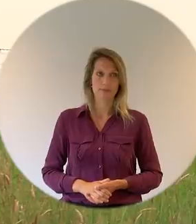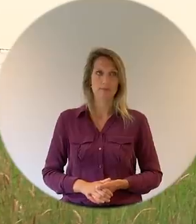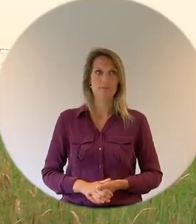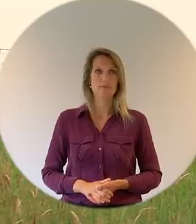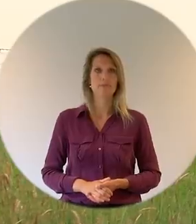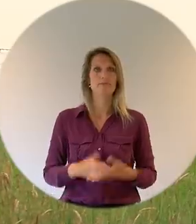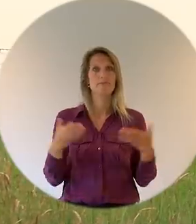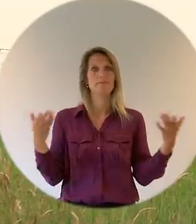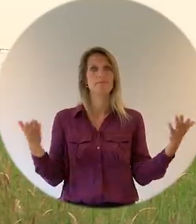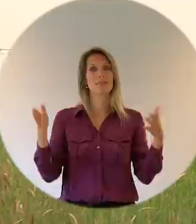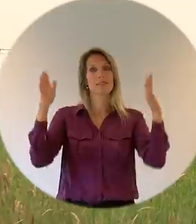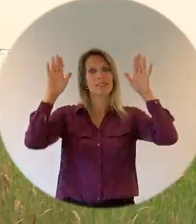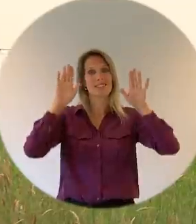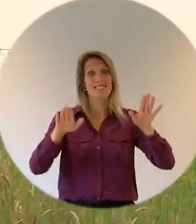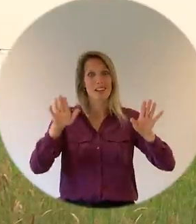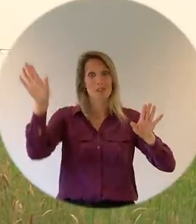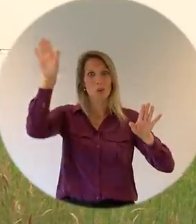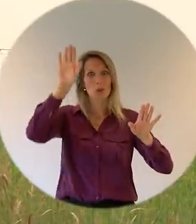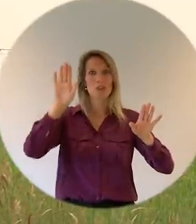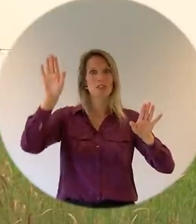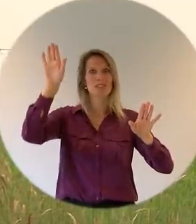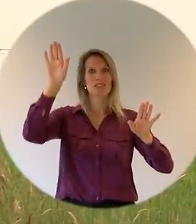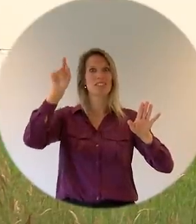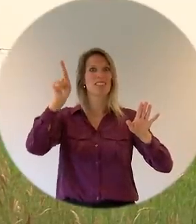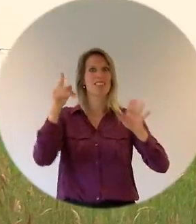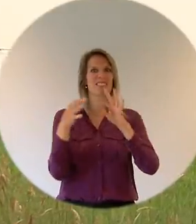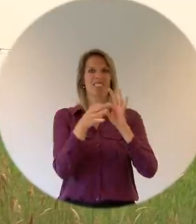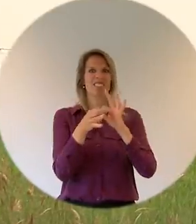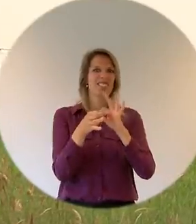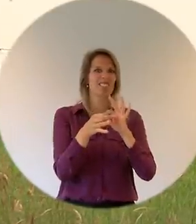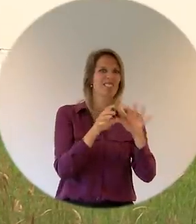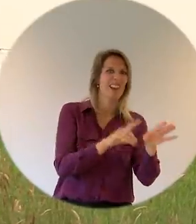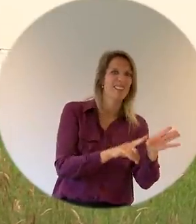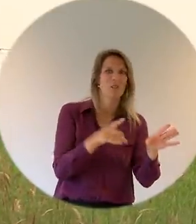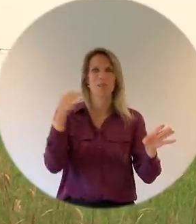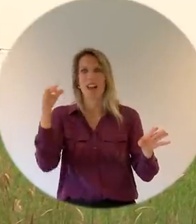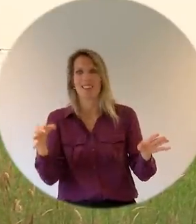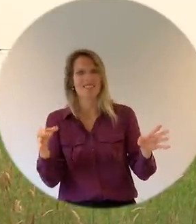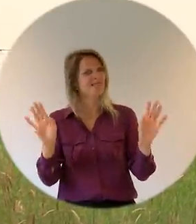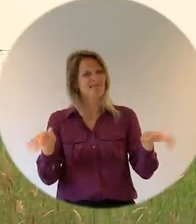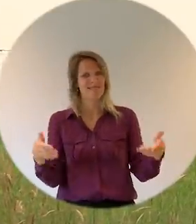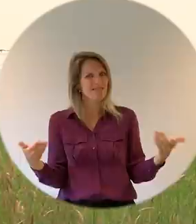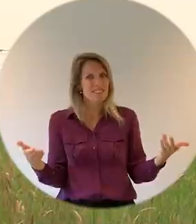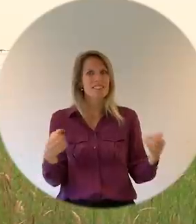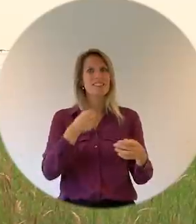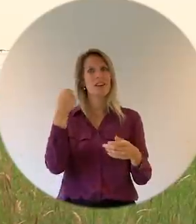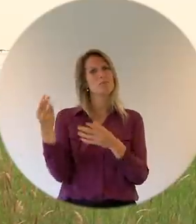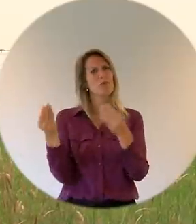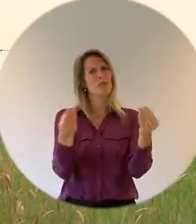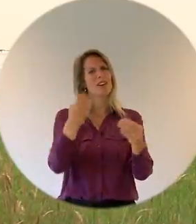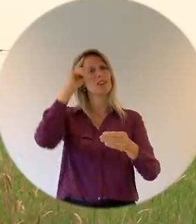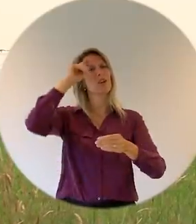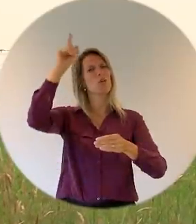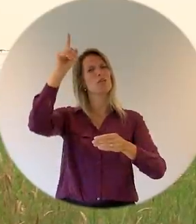De zegen van God hangt niet vast aan tijd of plaats. Ontvang daarom in geloof de zegen van God